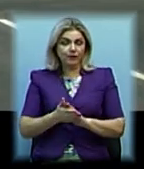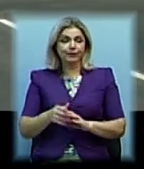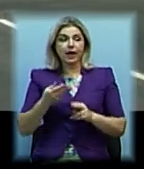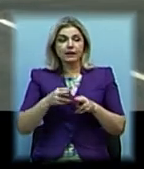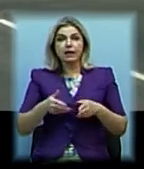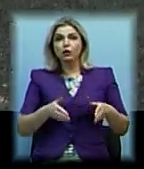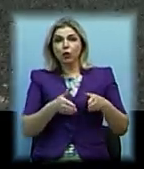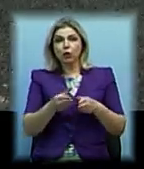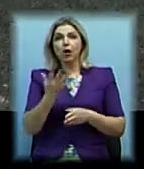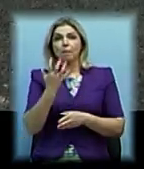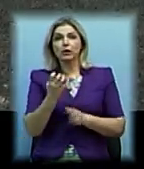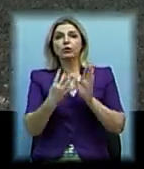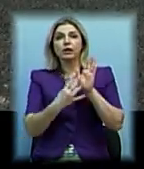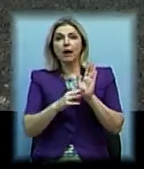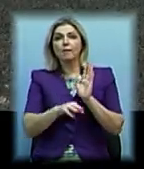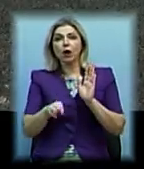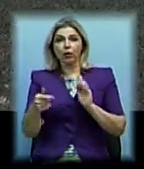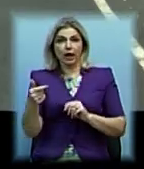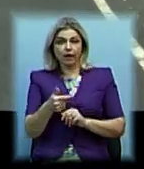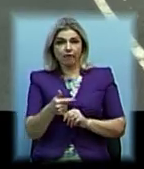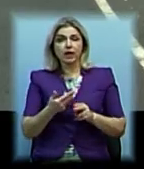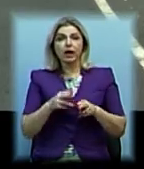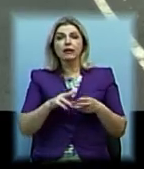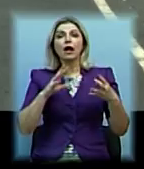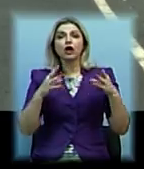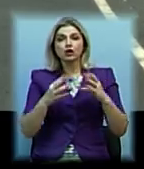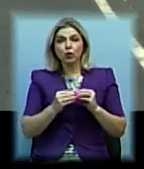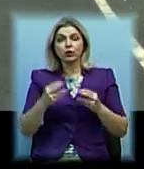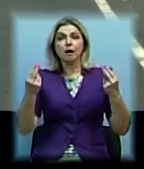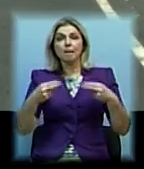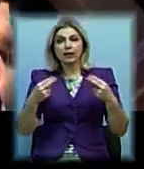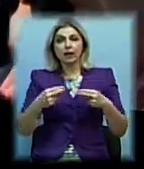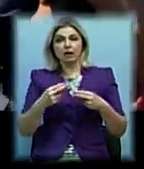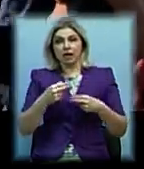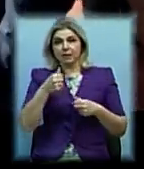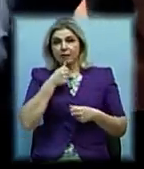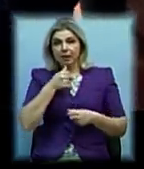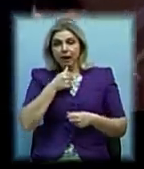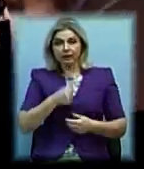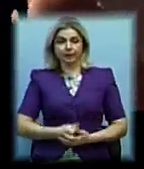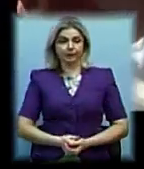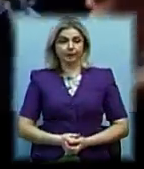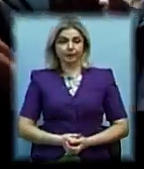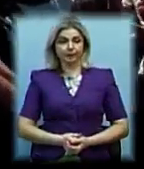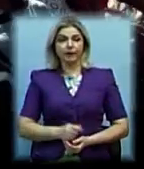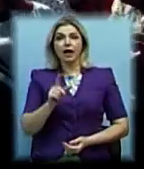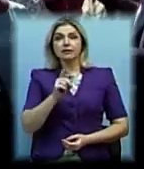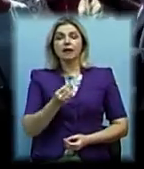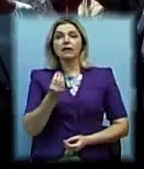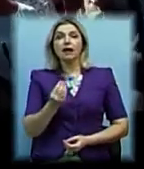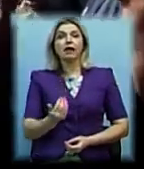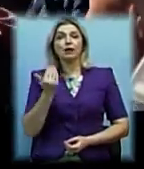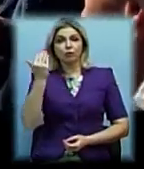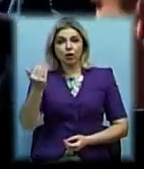дорога обійшлася у 509 мільйонів гривень. Це результат митного експерименту. І лише за рахунок цього